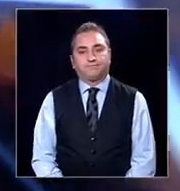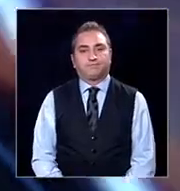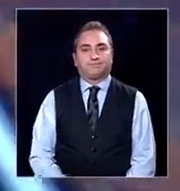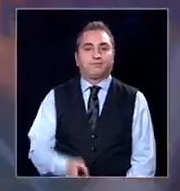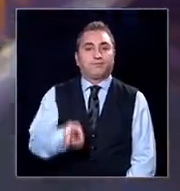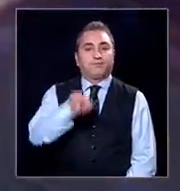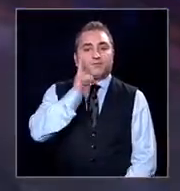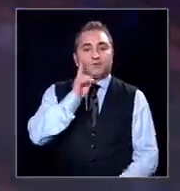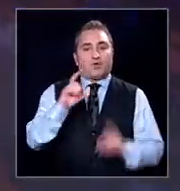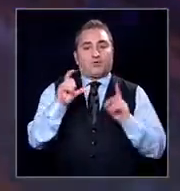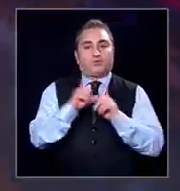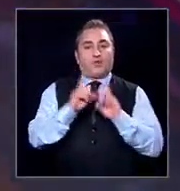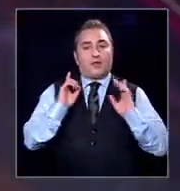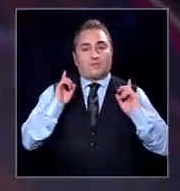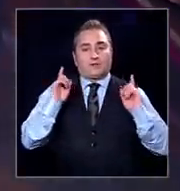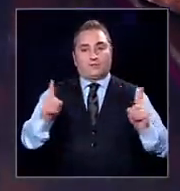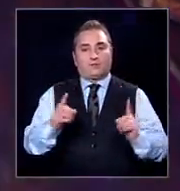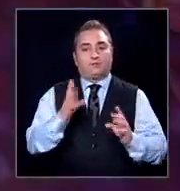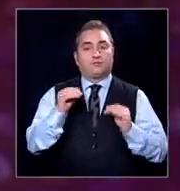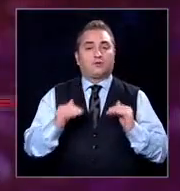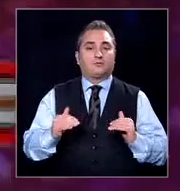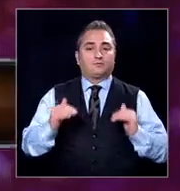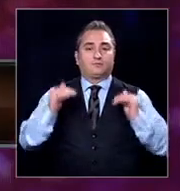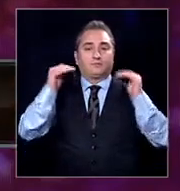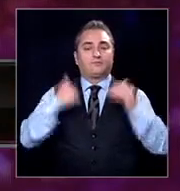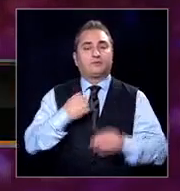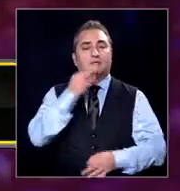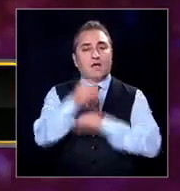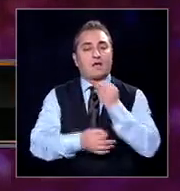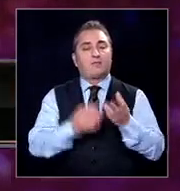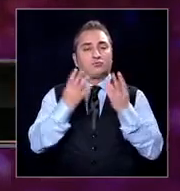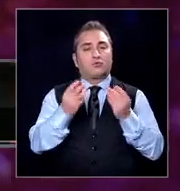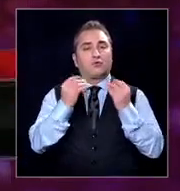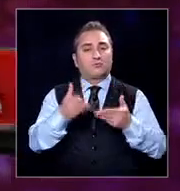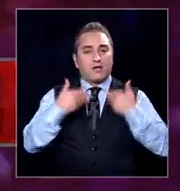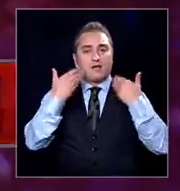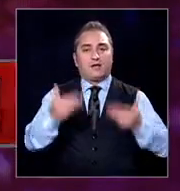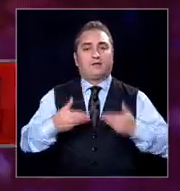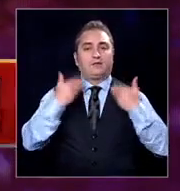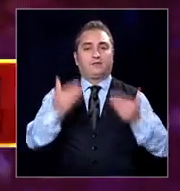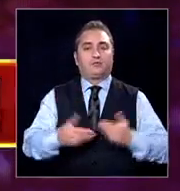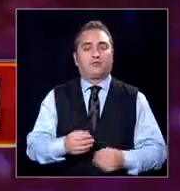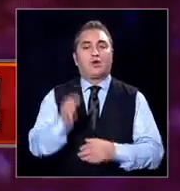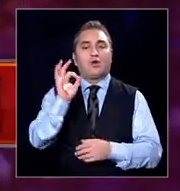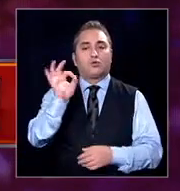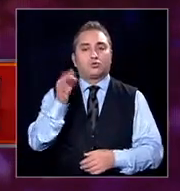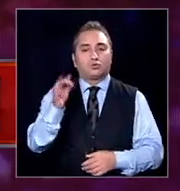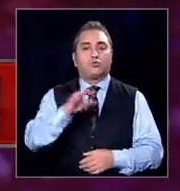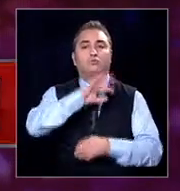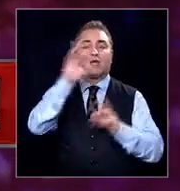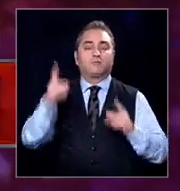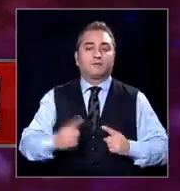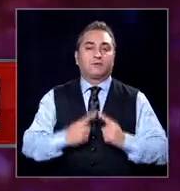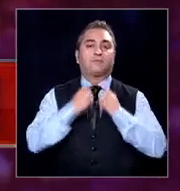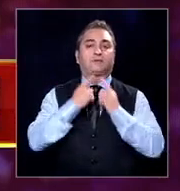Son dönemde çok artmıştı, hatırlayacaksınız, biz de haberlerde sık sık aktarıyorduk sizlere. Kuyumcuları usandıran